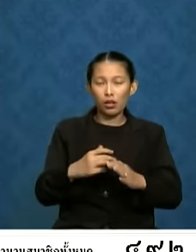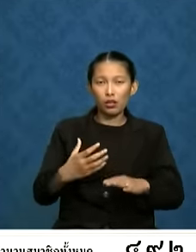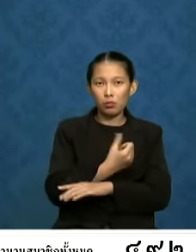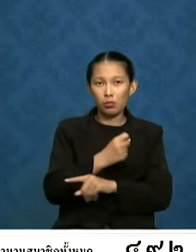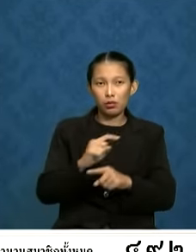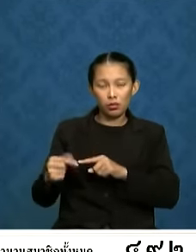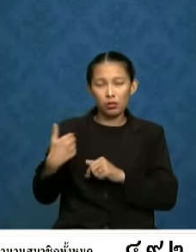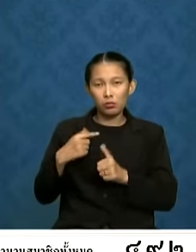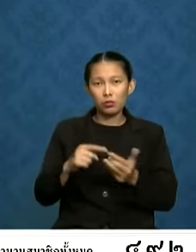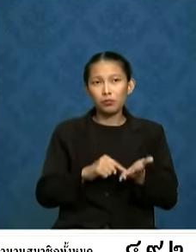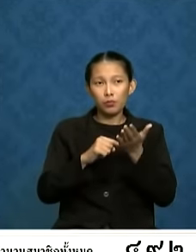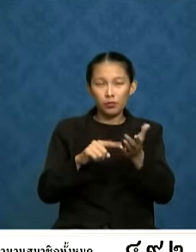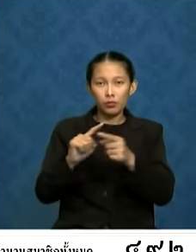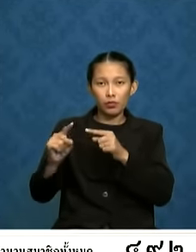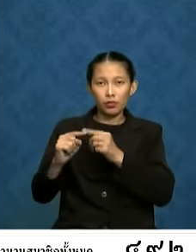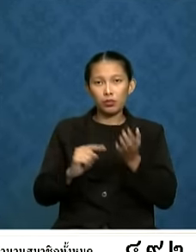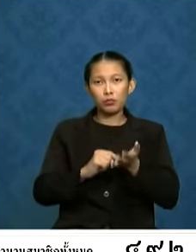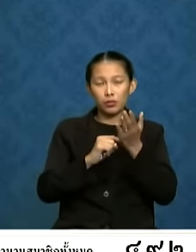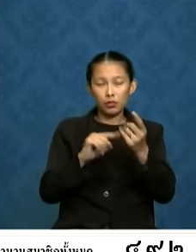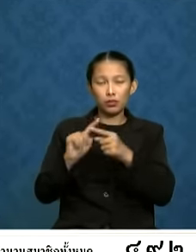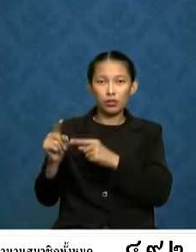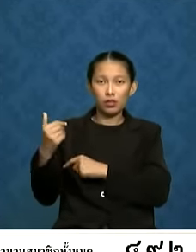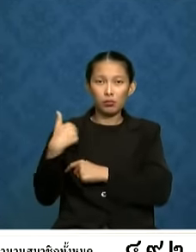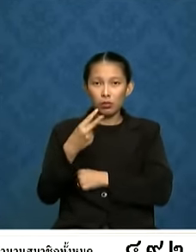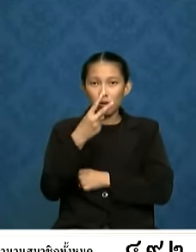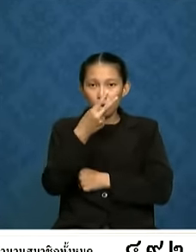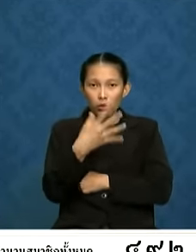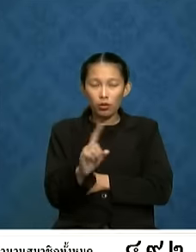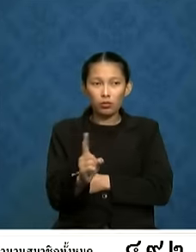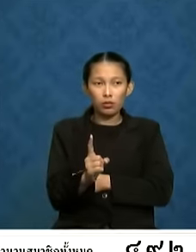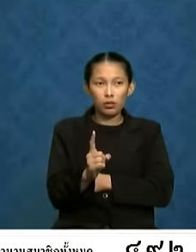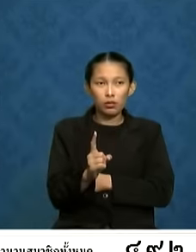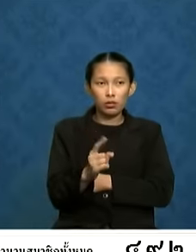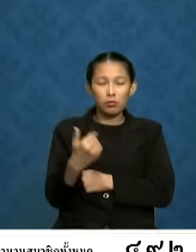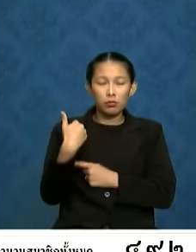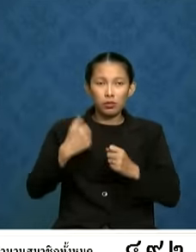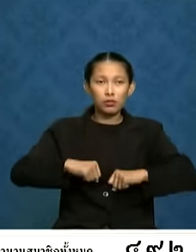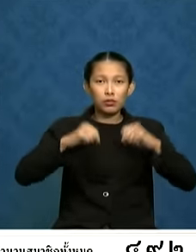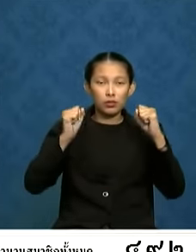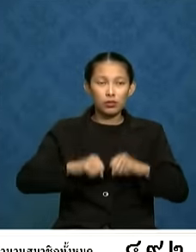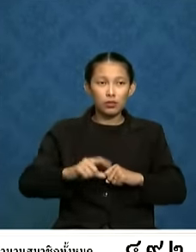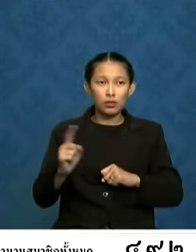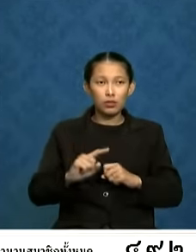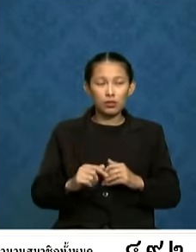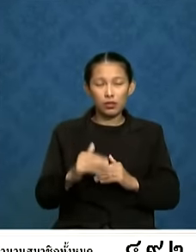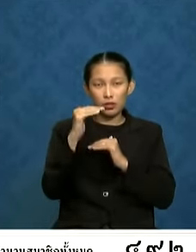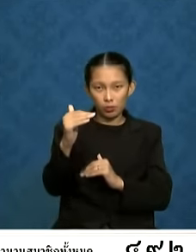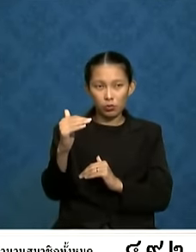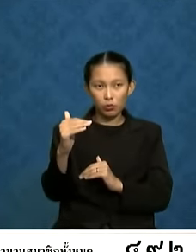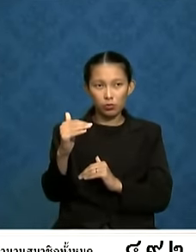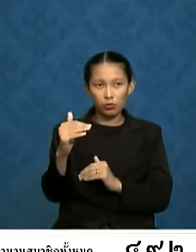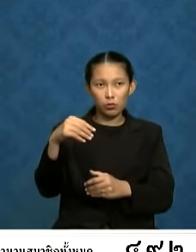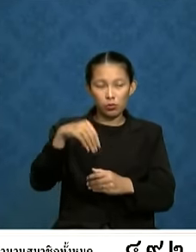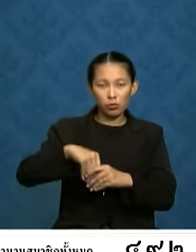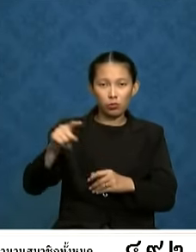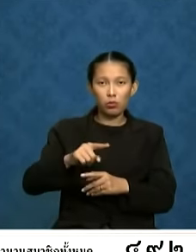ครับจริงๆเนี่ยข้อเสนอหลายส่วนเป็นข้อเสนอที่เราได้ตัดสินใจที่จะกำหนดลงไปนะฮะว่าควรจะ